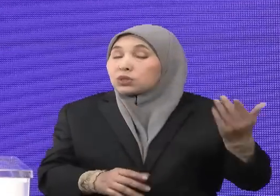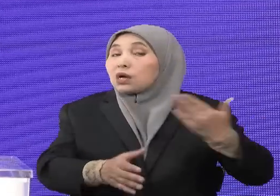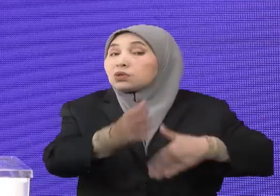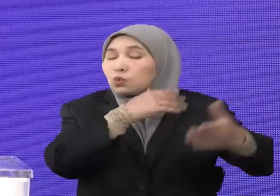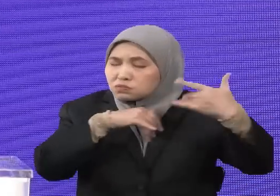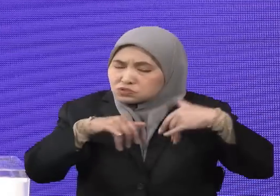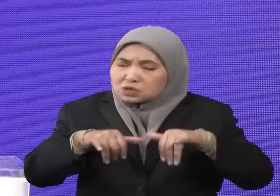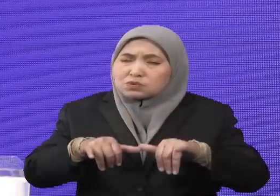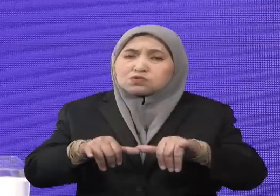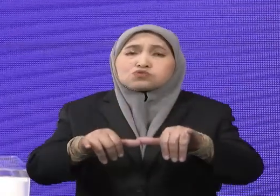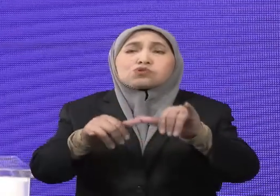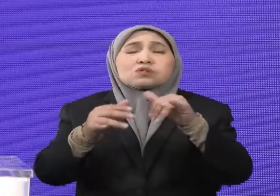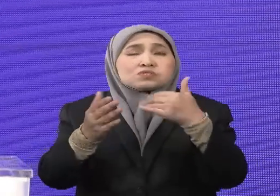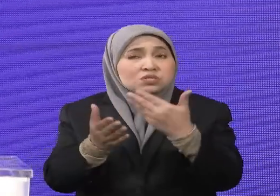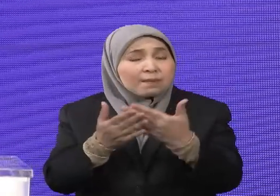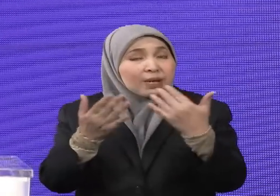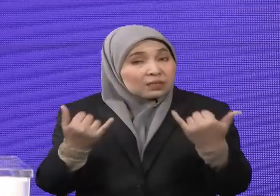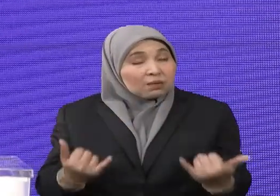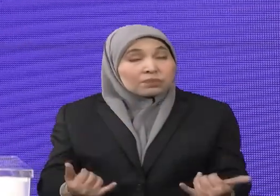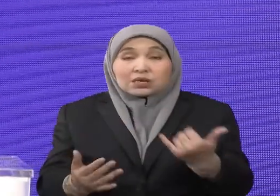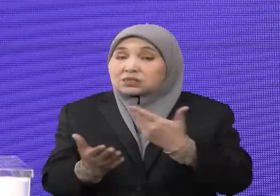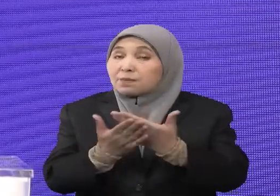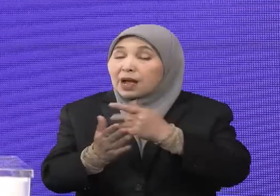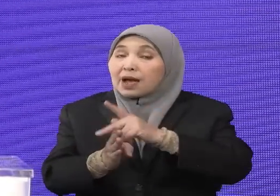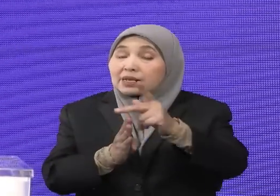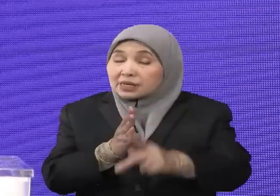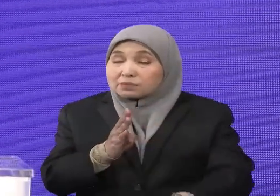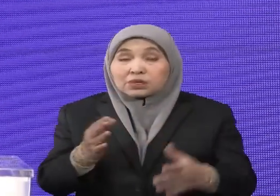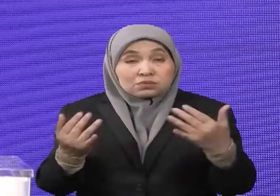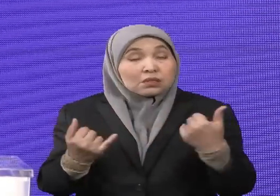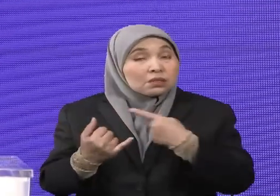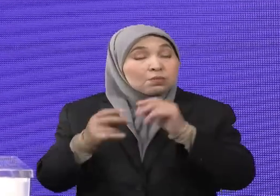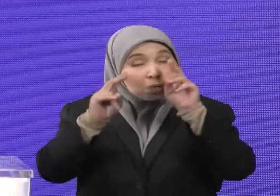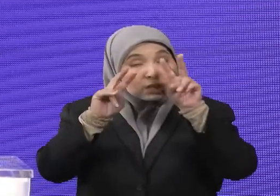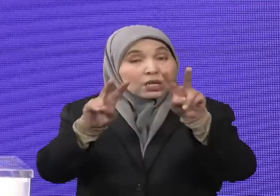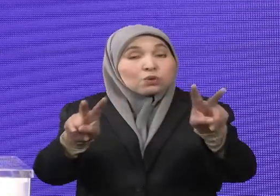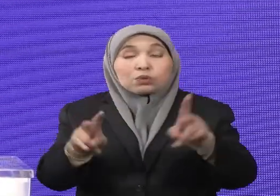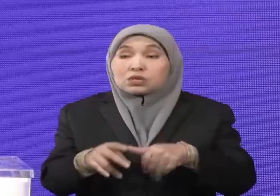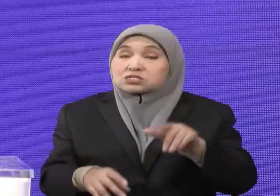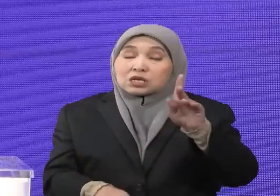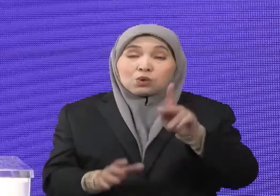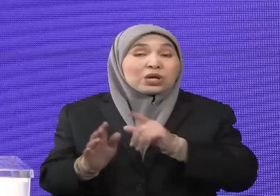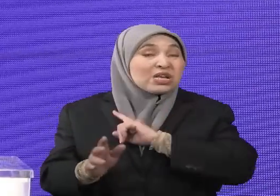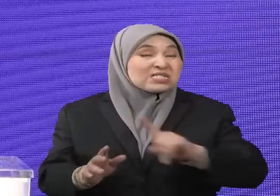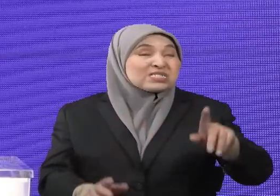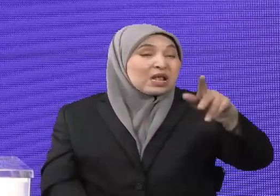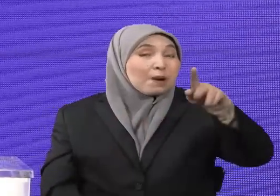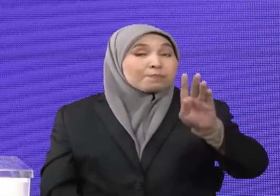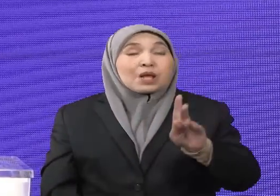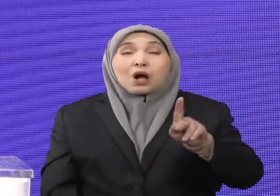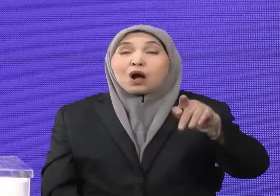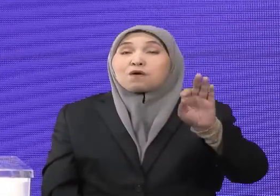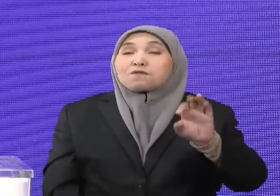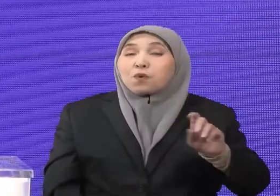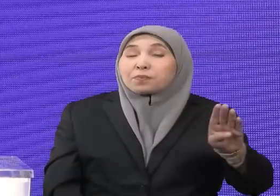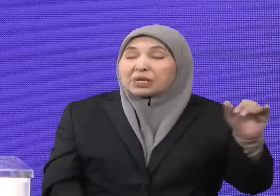masih berturusan sehingga laka hari kiamat pada masa sekarang kita boleh lihat Bagaimana Islam fobia di canang-canang di seluruh